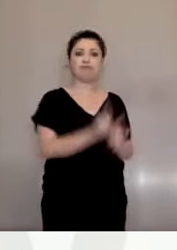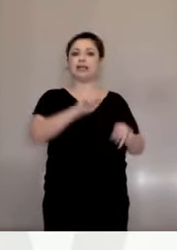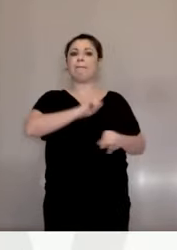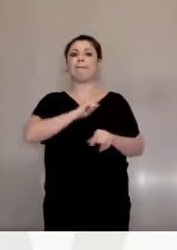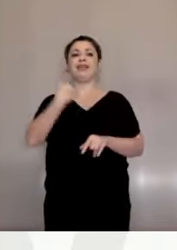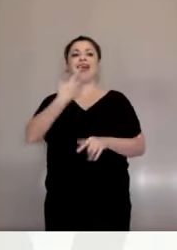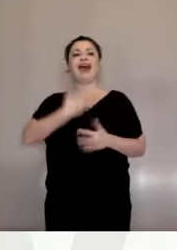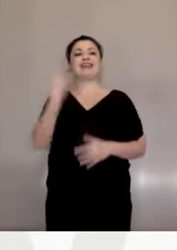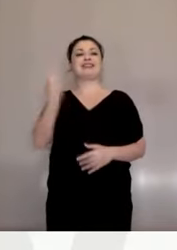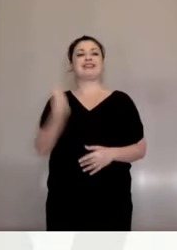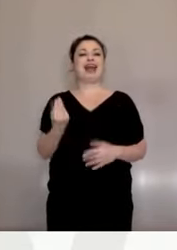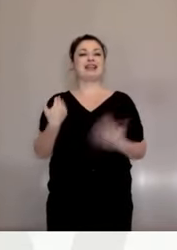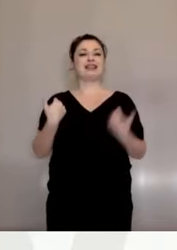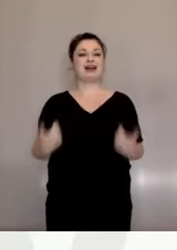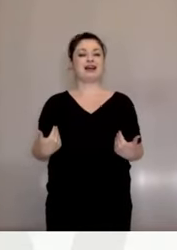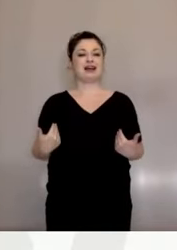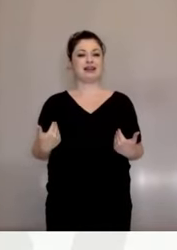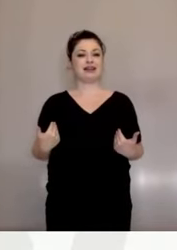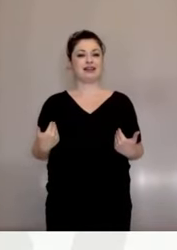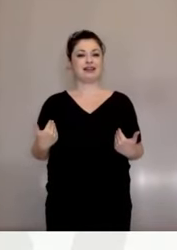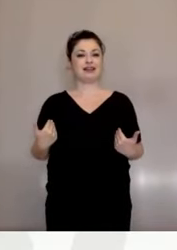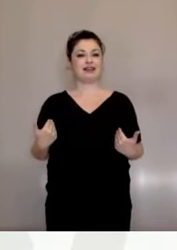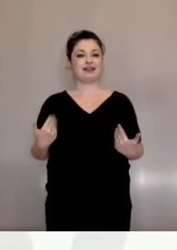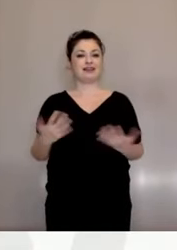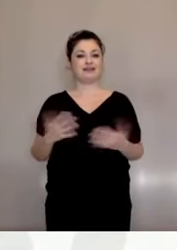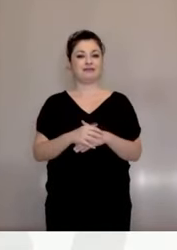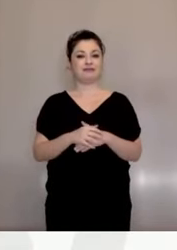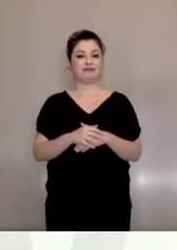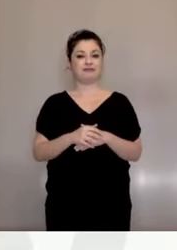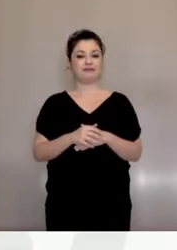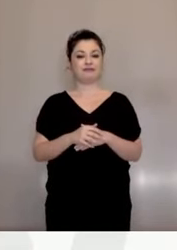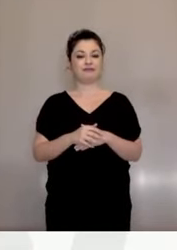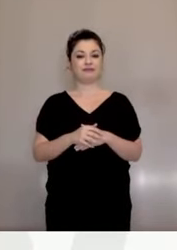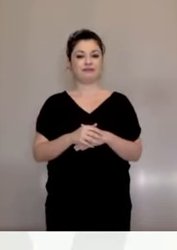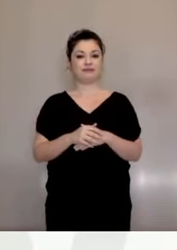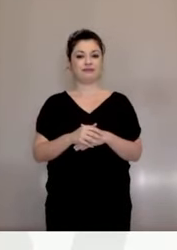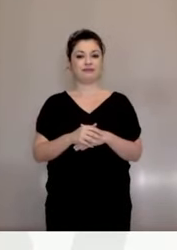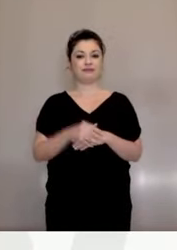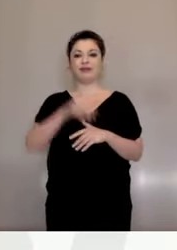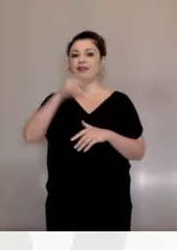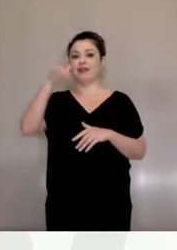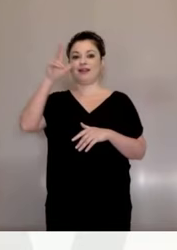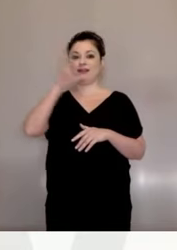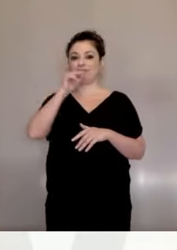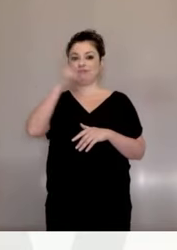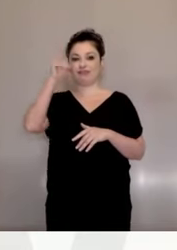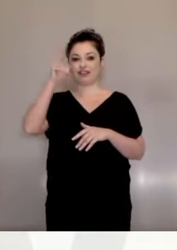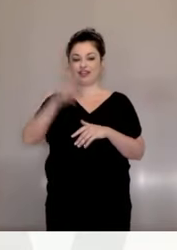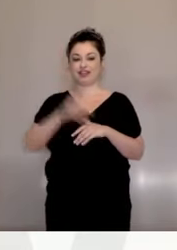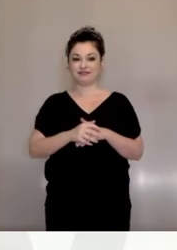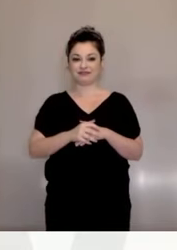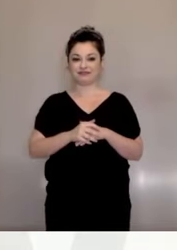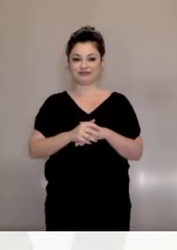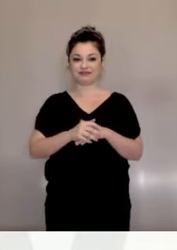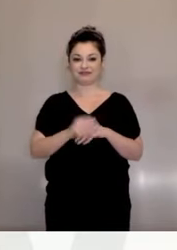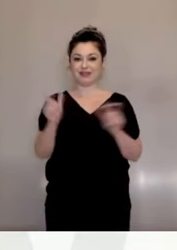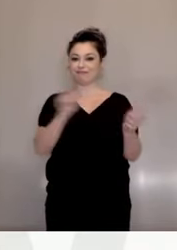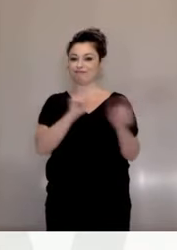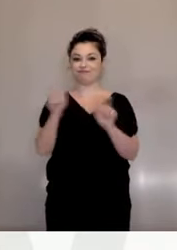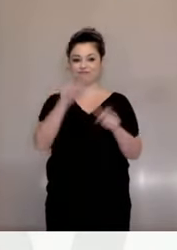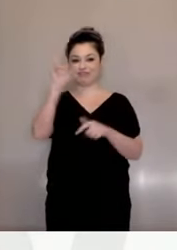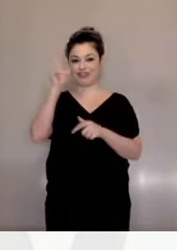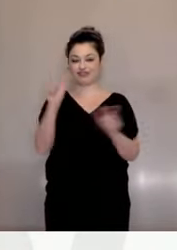Voilà, peut-être. J'arrête ma réponse là d'abord parce que peut-être c'est trop mauvais en italien, non? Non, c'est parfait, merci